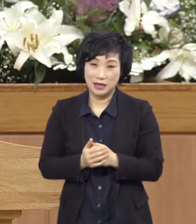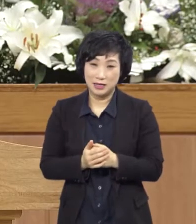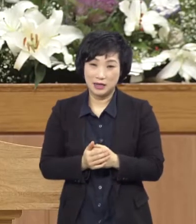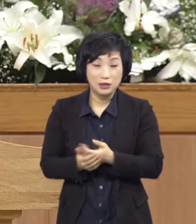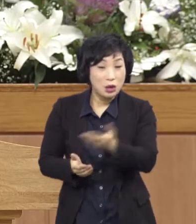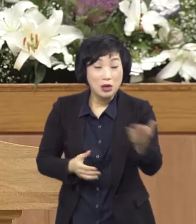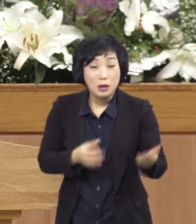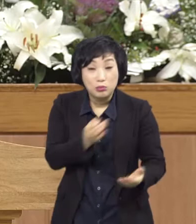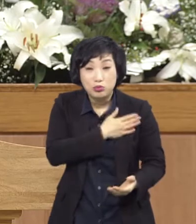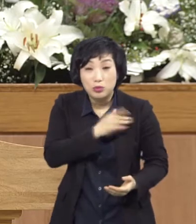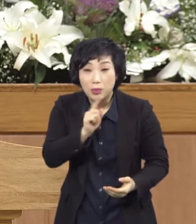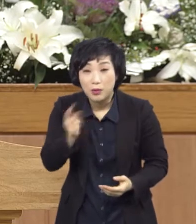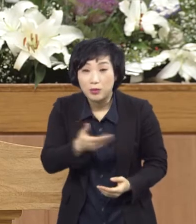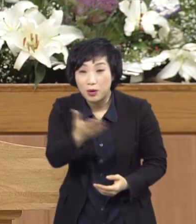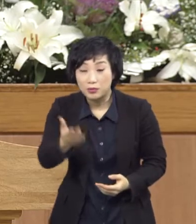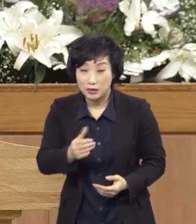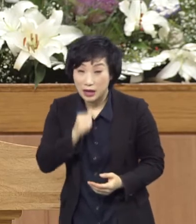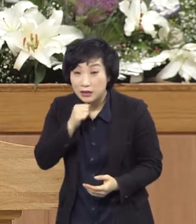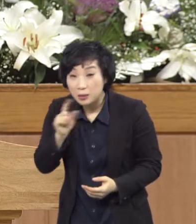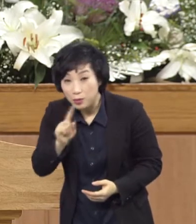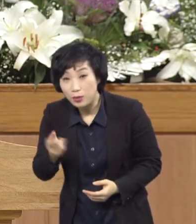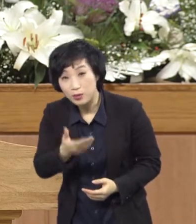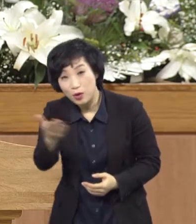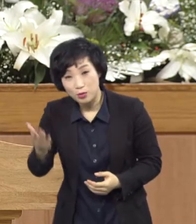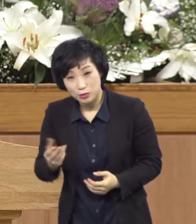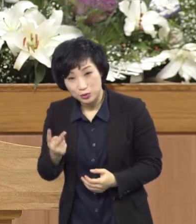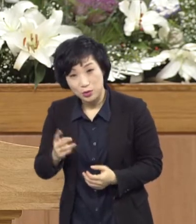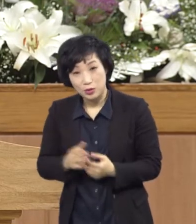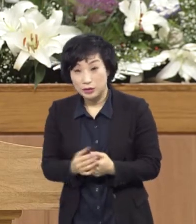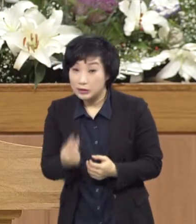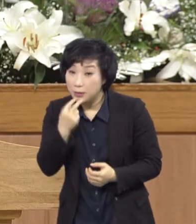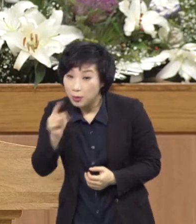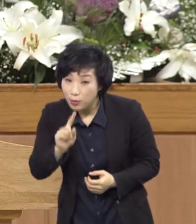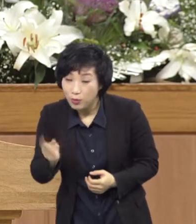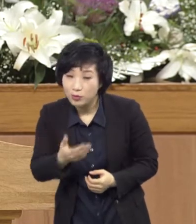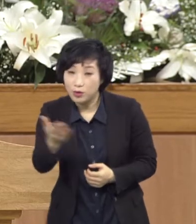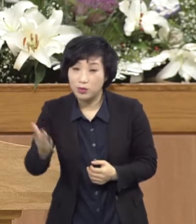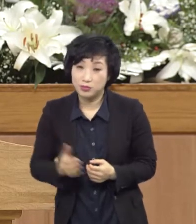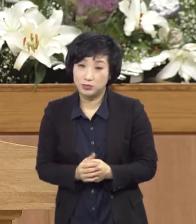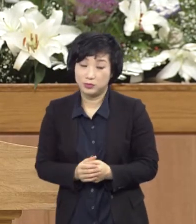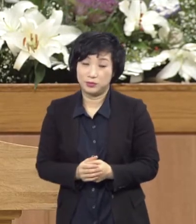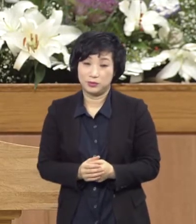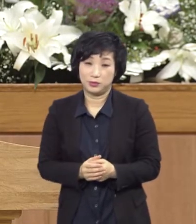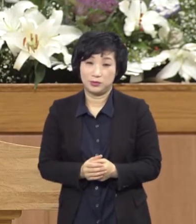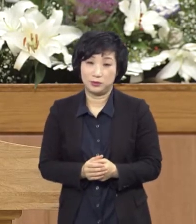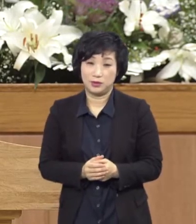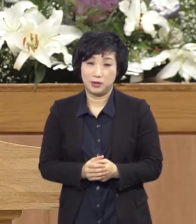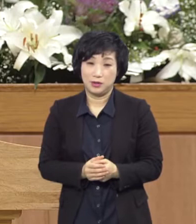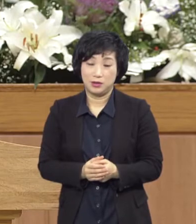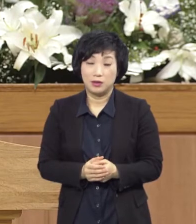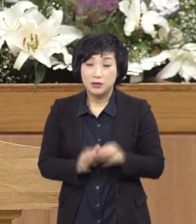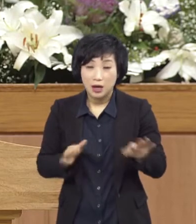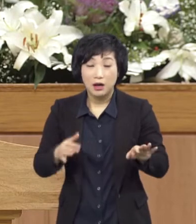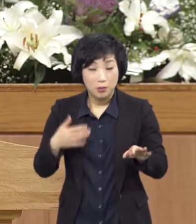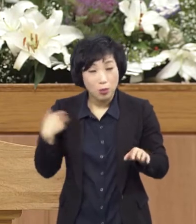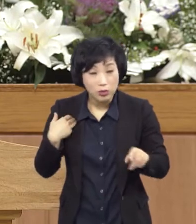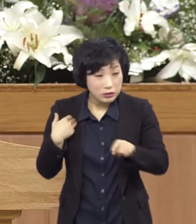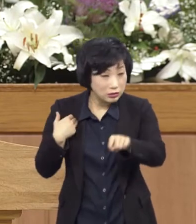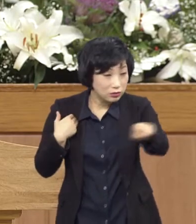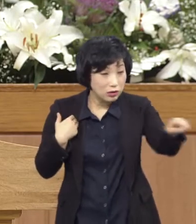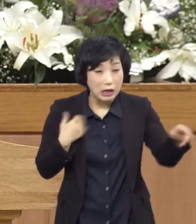부유한지, 무엇이 가난한지, 무엇이 생명인지 전혀 모르는